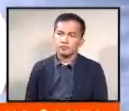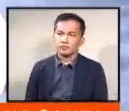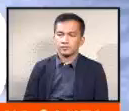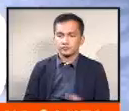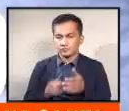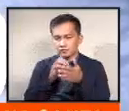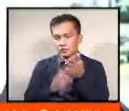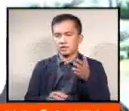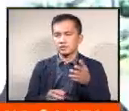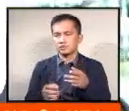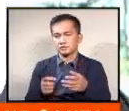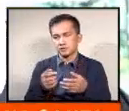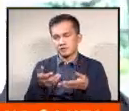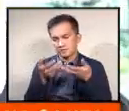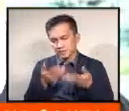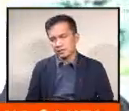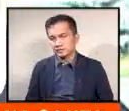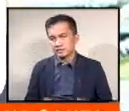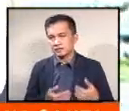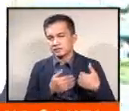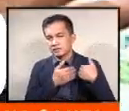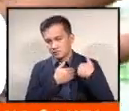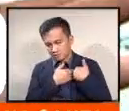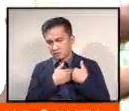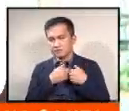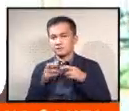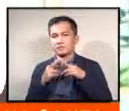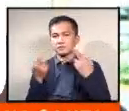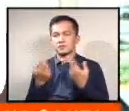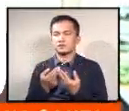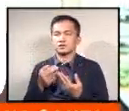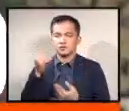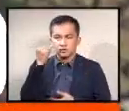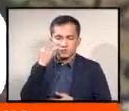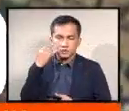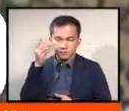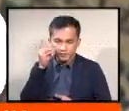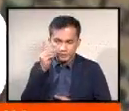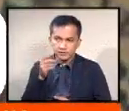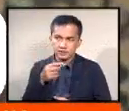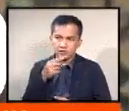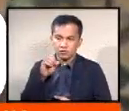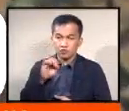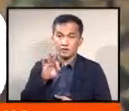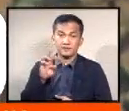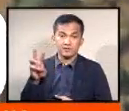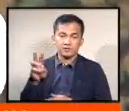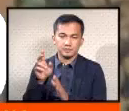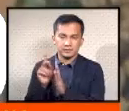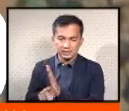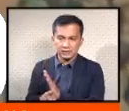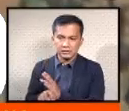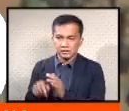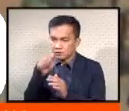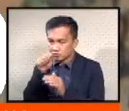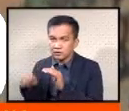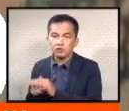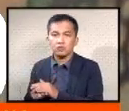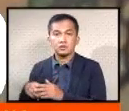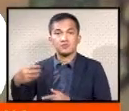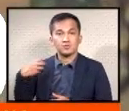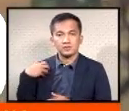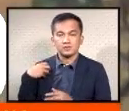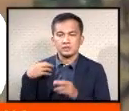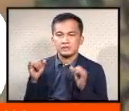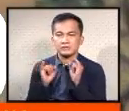Nabawasan daw kahit paano ang bigat na nararamdaman ng mga kaanak ni Joanna De Mafelis, ang OFW na pinatay at itinago ng kanyang mga amo